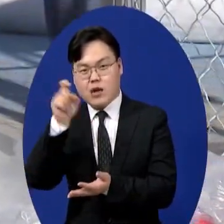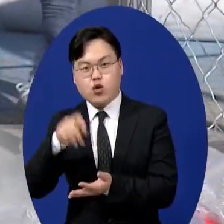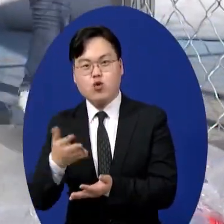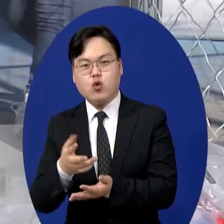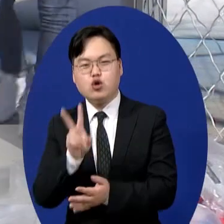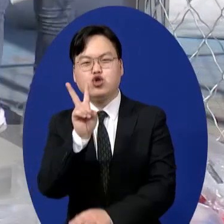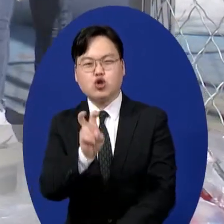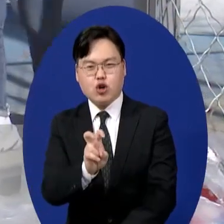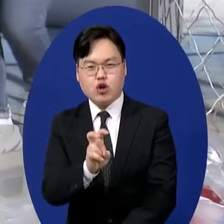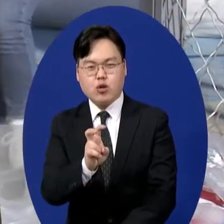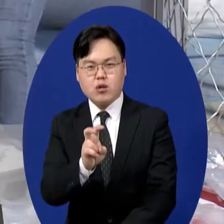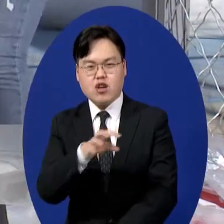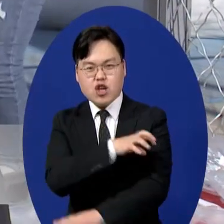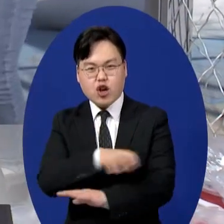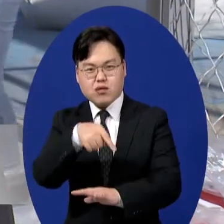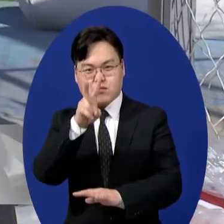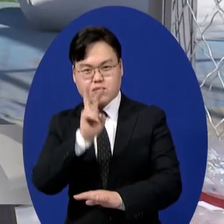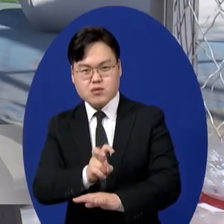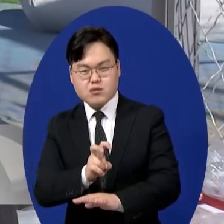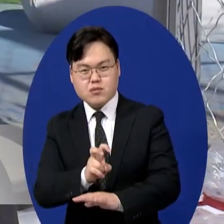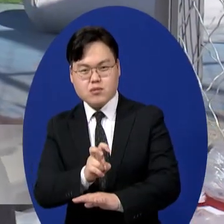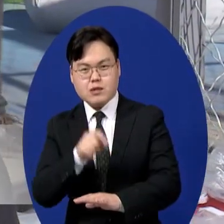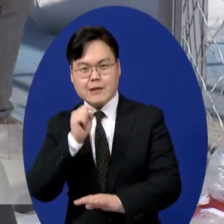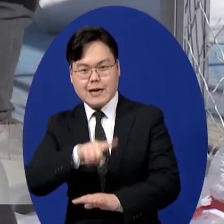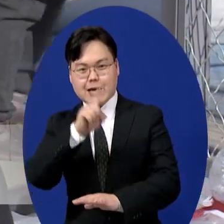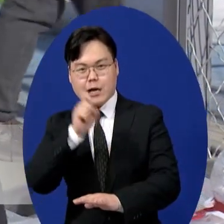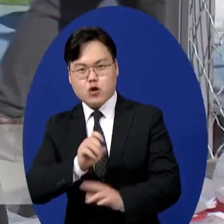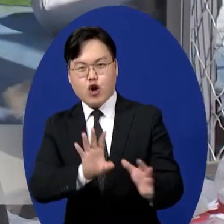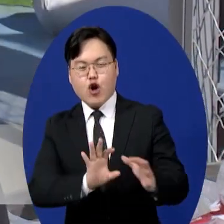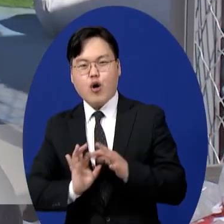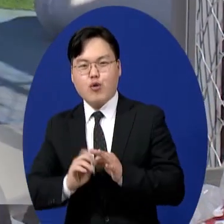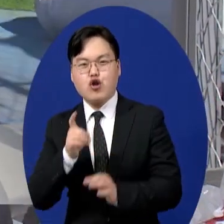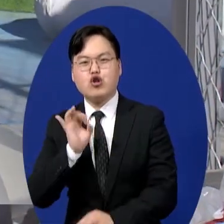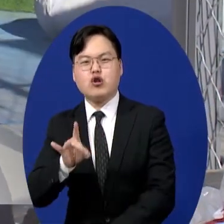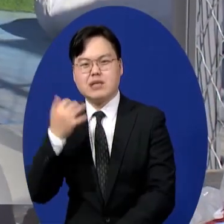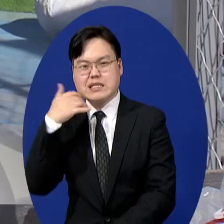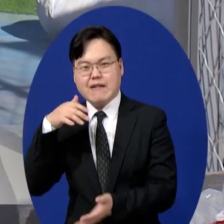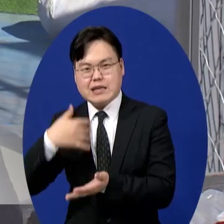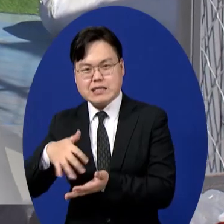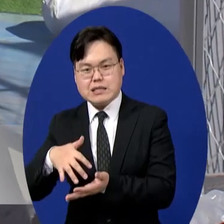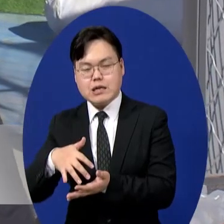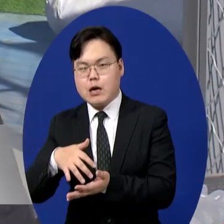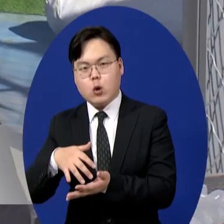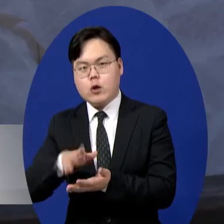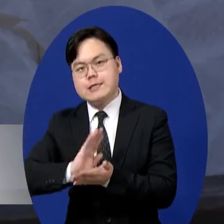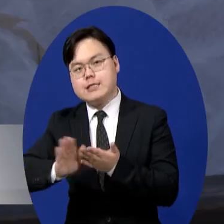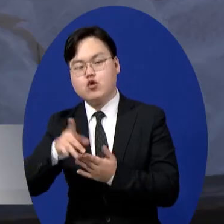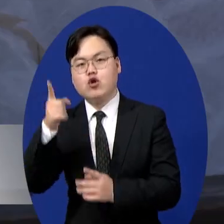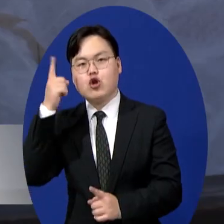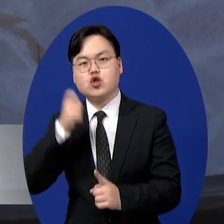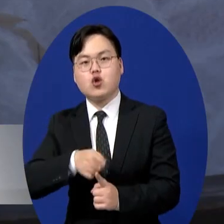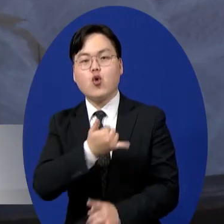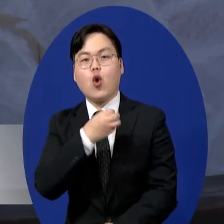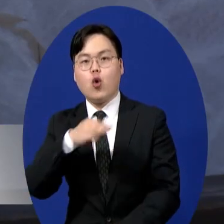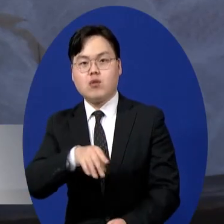тий. Хөр доторлгоогүй нөхөн жарлангийн одоо ийм асуудлаас болоод үүдэлтэй юм чинь бохирдлаар бохирдлыг шийдэх гэсэн ураатай манай компани ажилладаг байгаа.